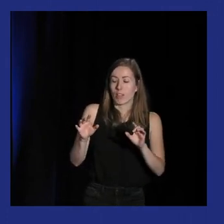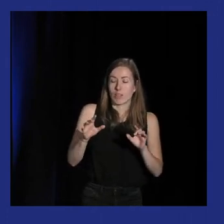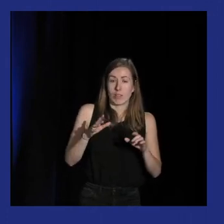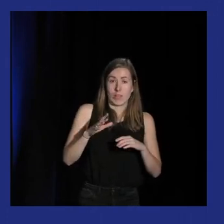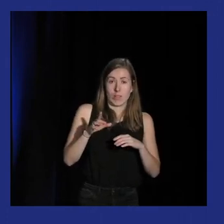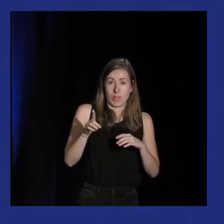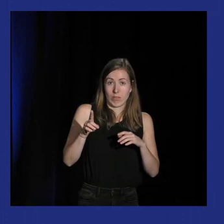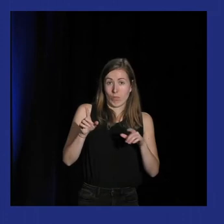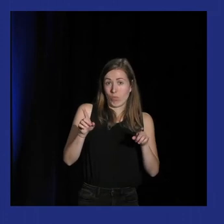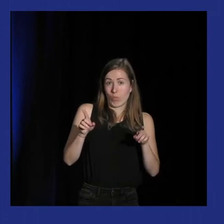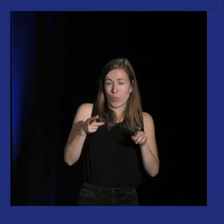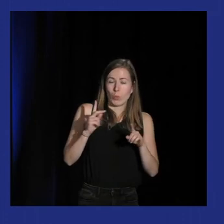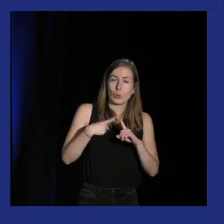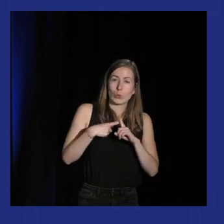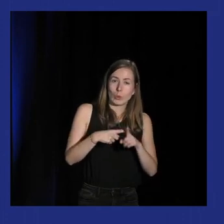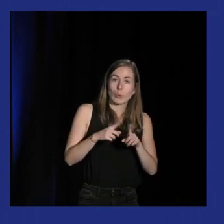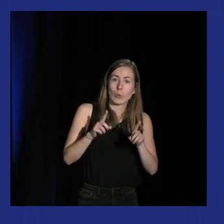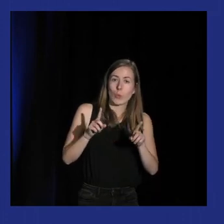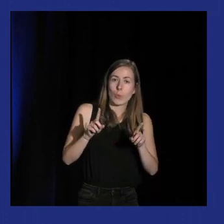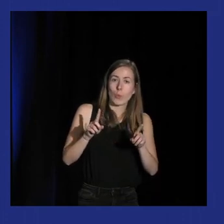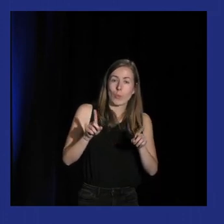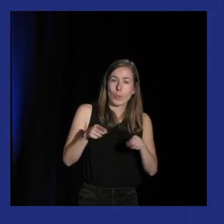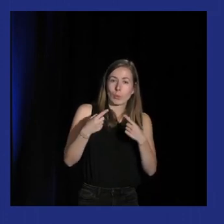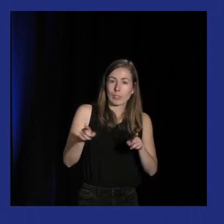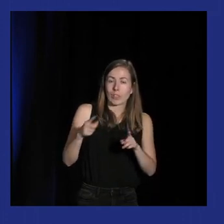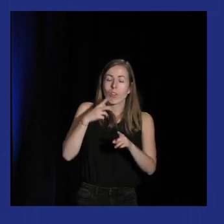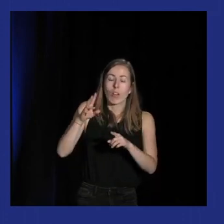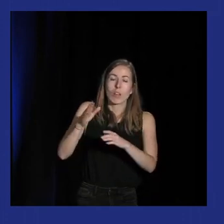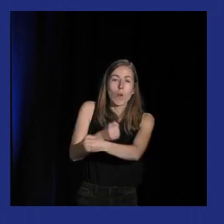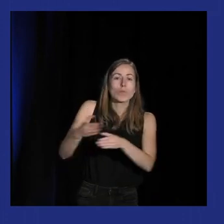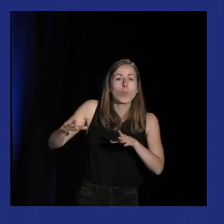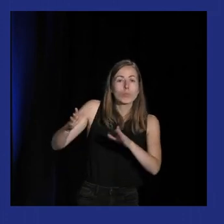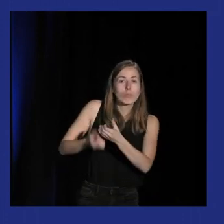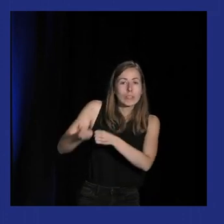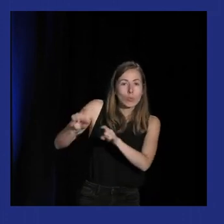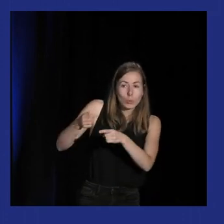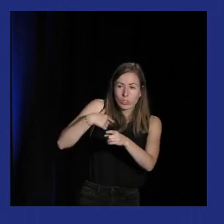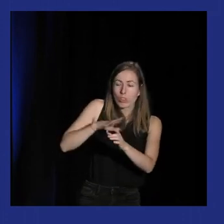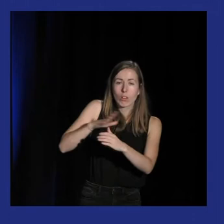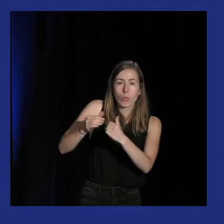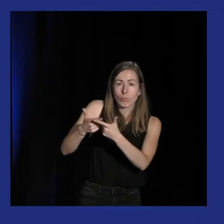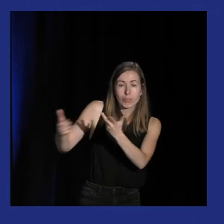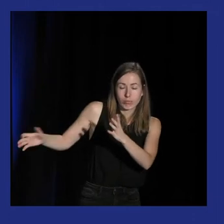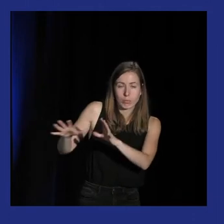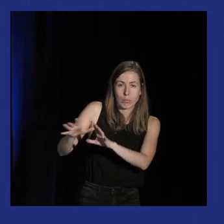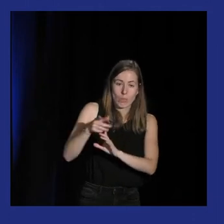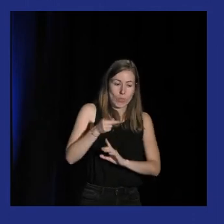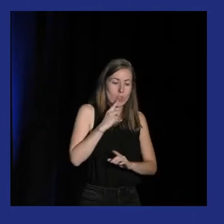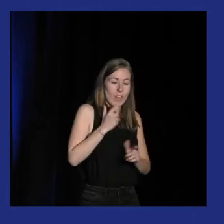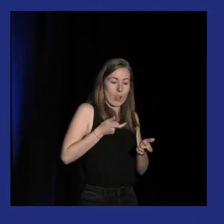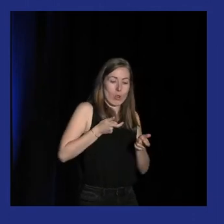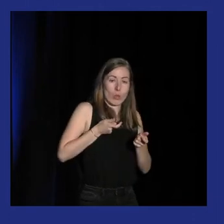différentes donc moi là je l'utilise vraiment pour la partie purement de de direction artistique et de suivi de artistique d'un projet